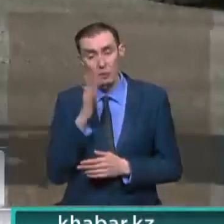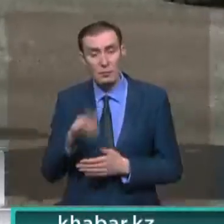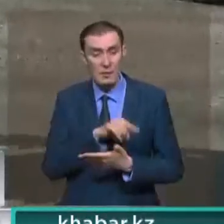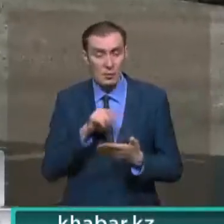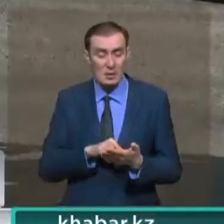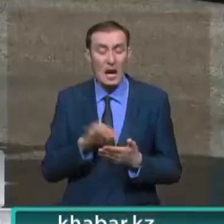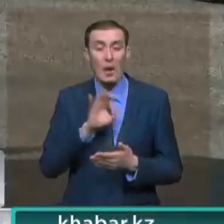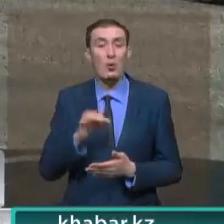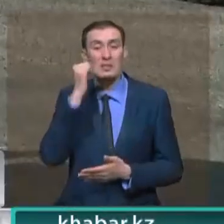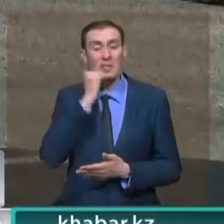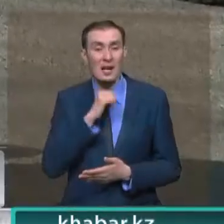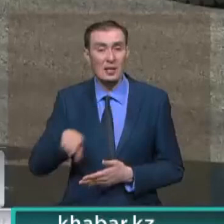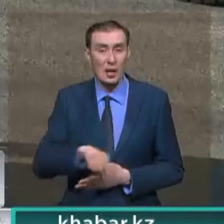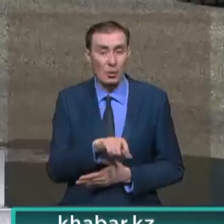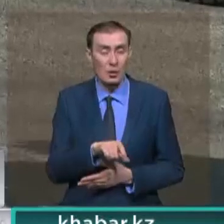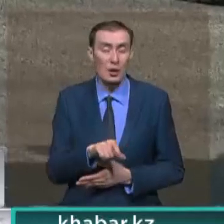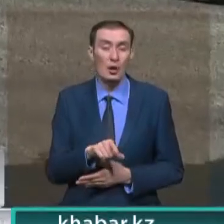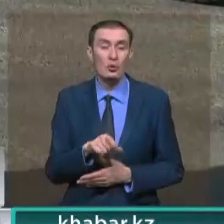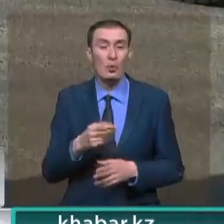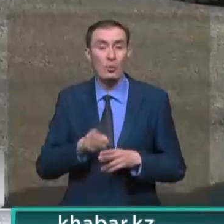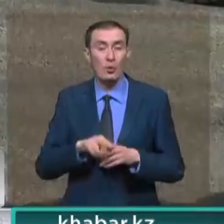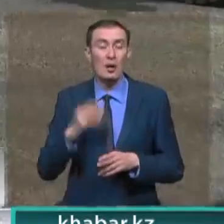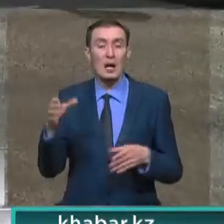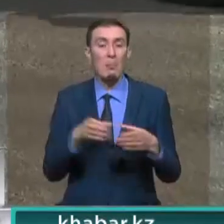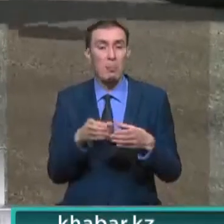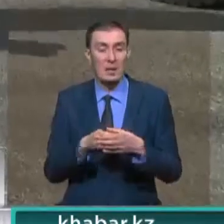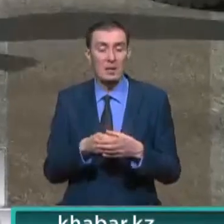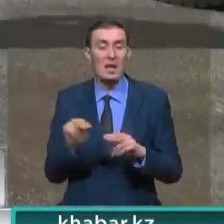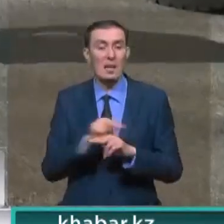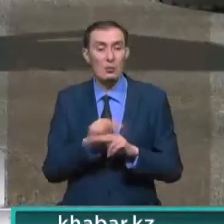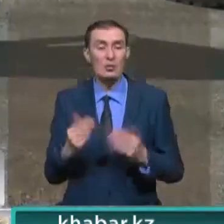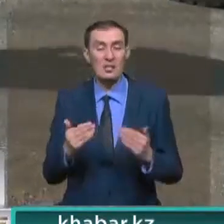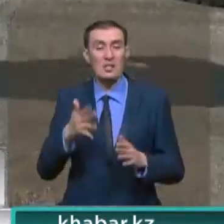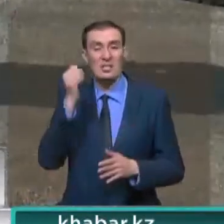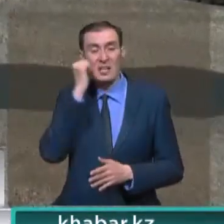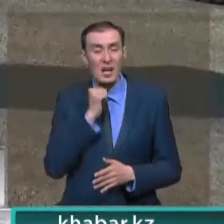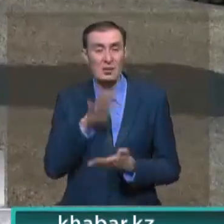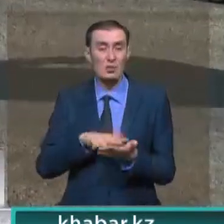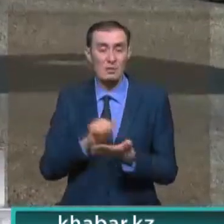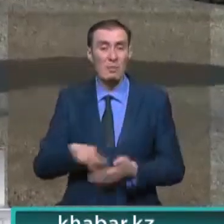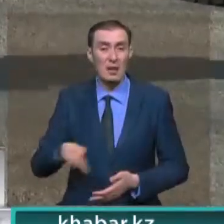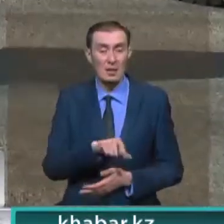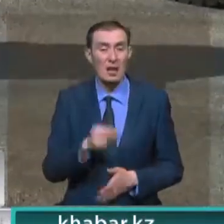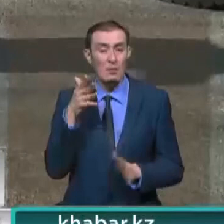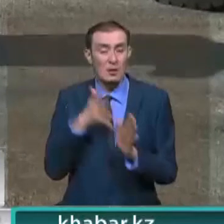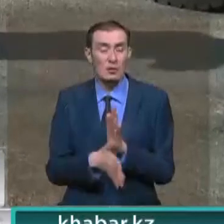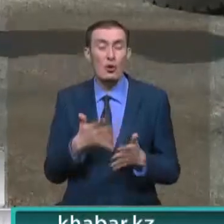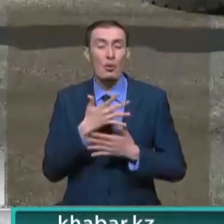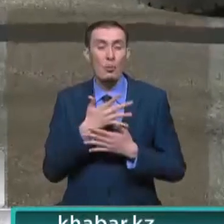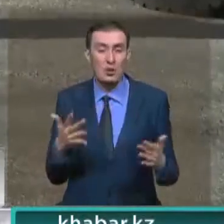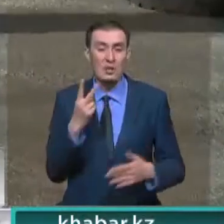касается старой республиканской трассы до Ридера, то по линии Казавтожола в ремонт уже изношенного дорожного полотна вложат больше